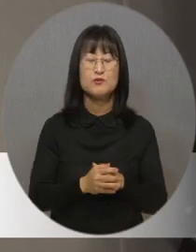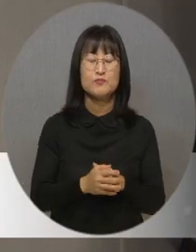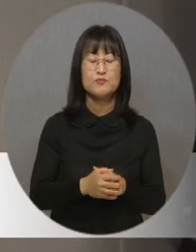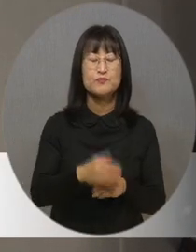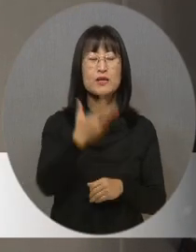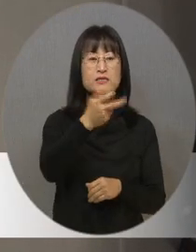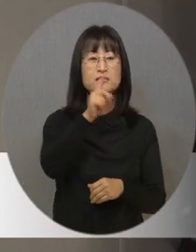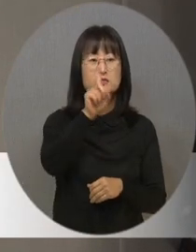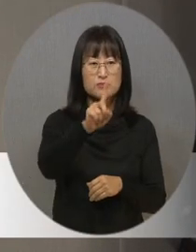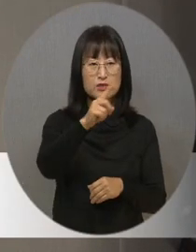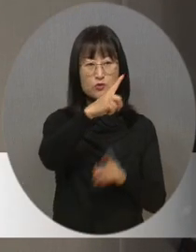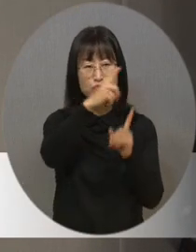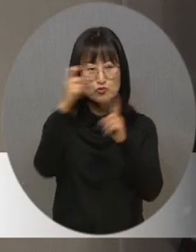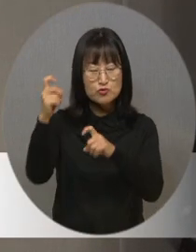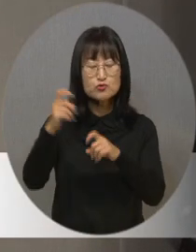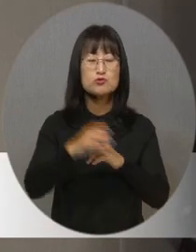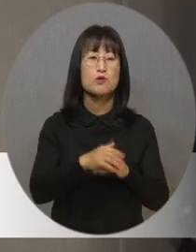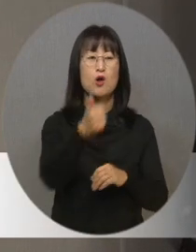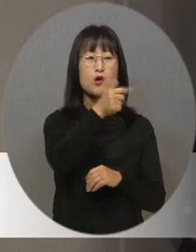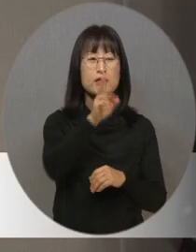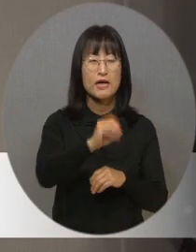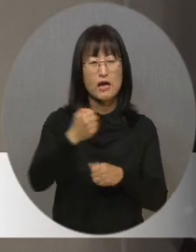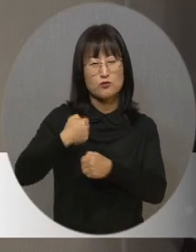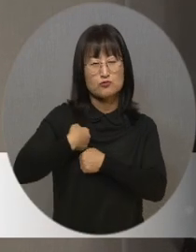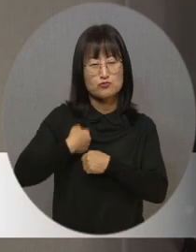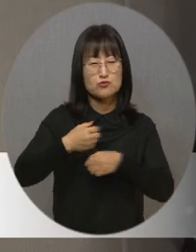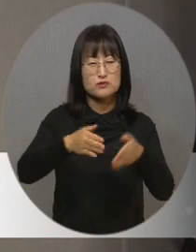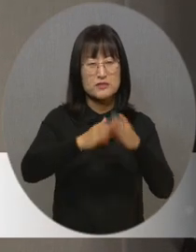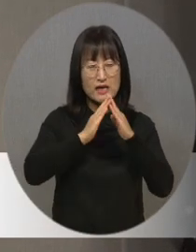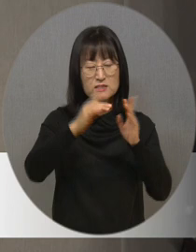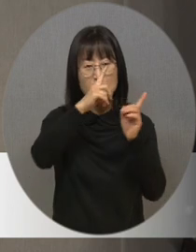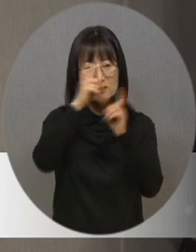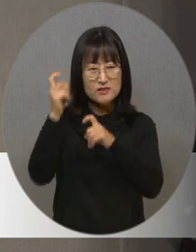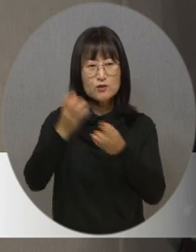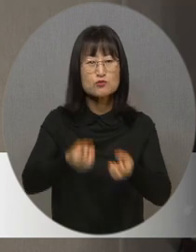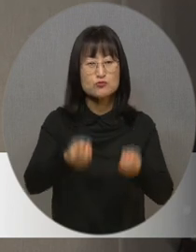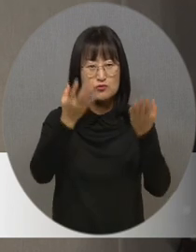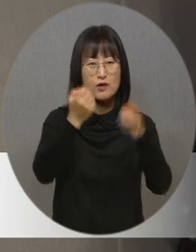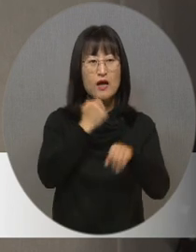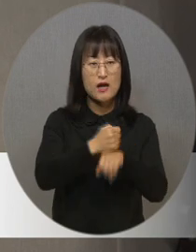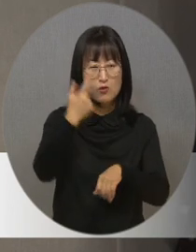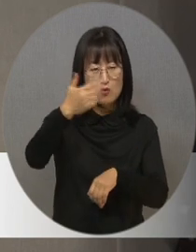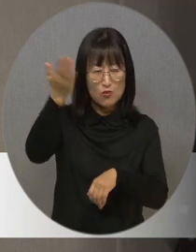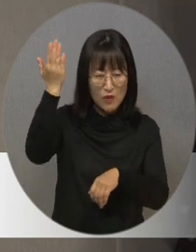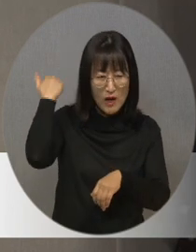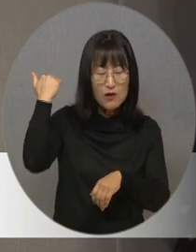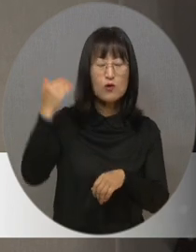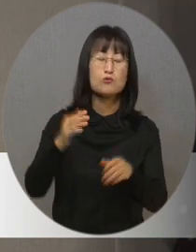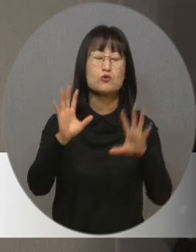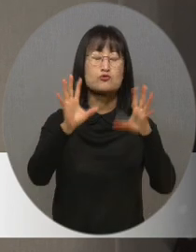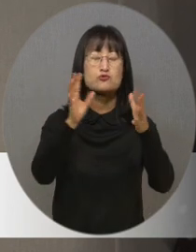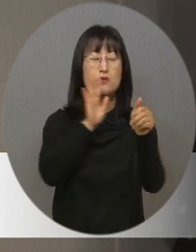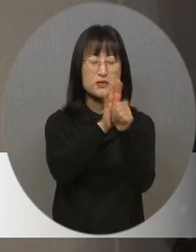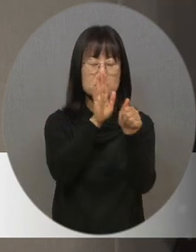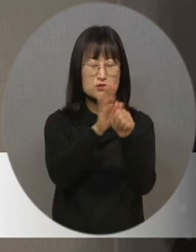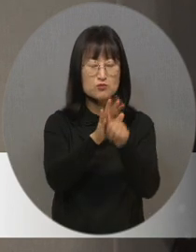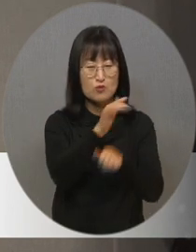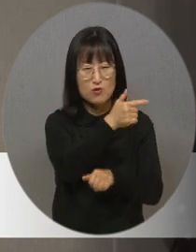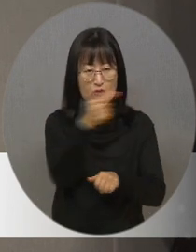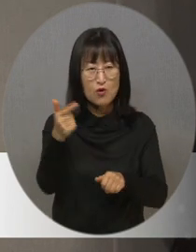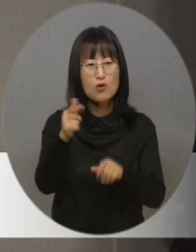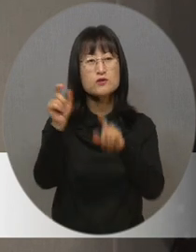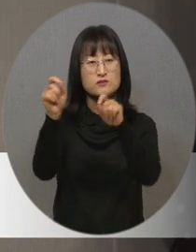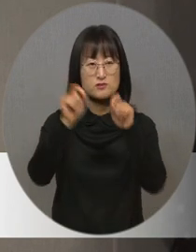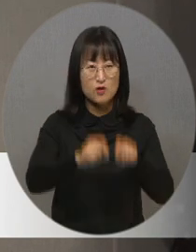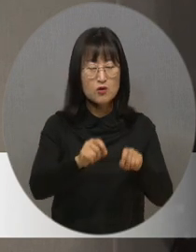제71주년 향군 창설 기념식을 진심으로 축하드리고 과거에 우리 환군들이 국가에 공헌했듯이 최근에는